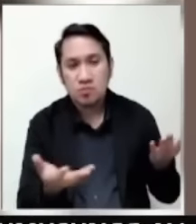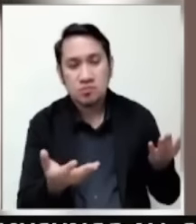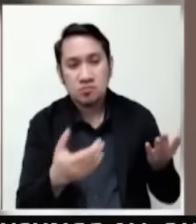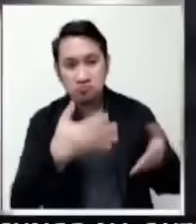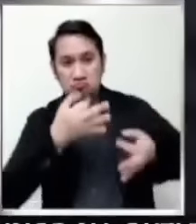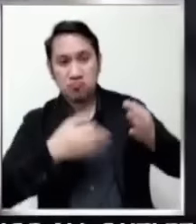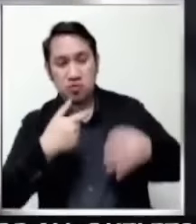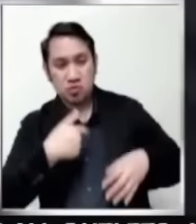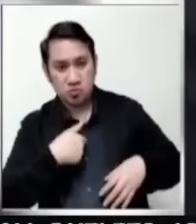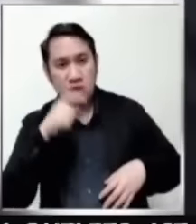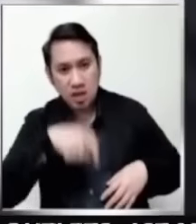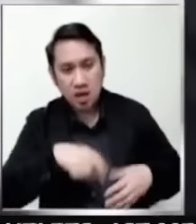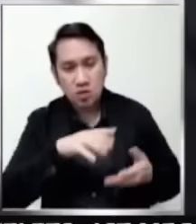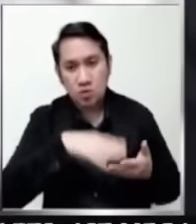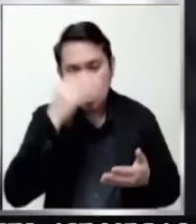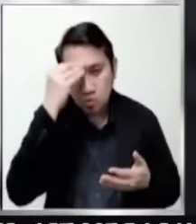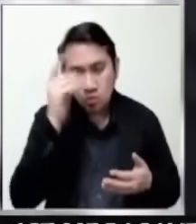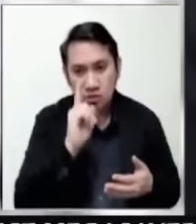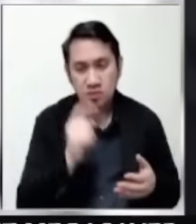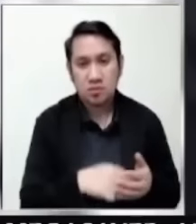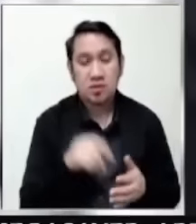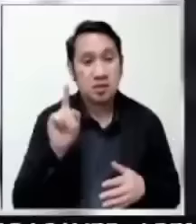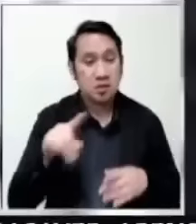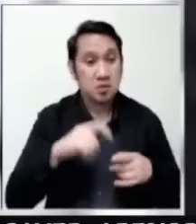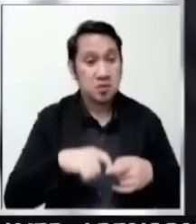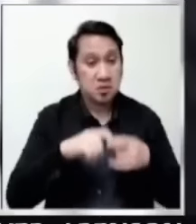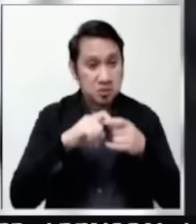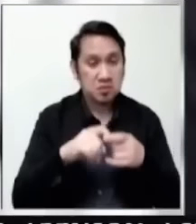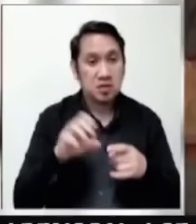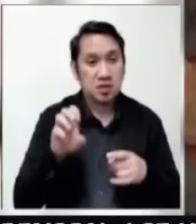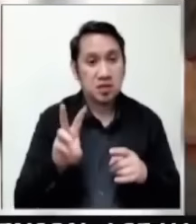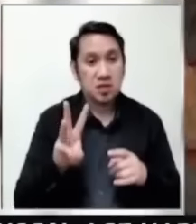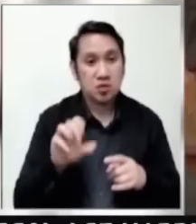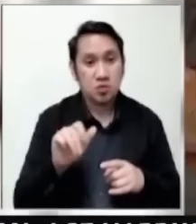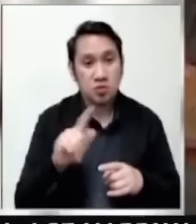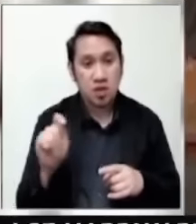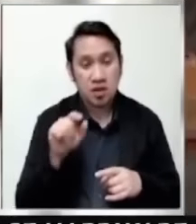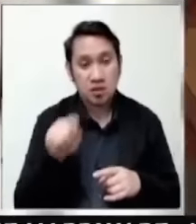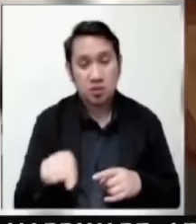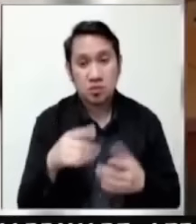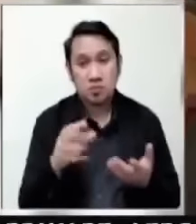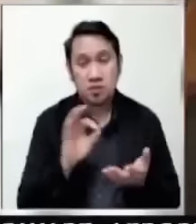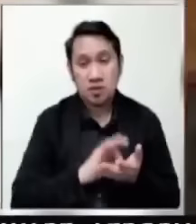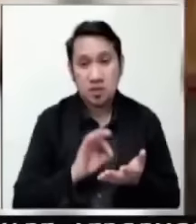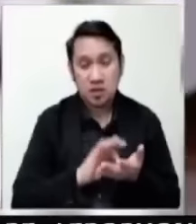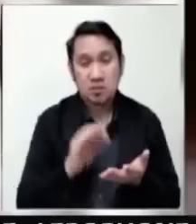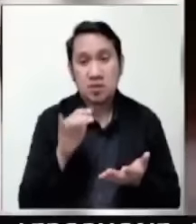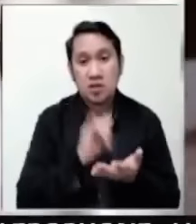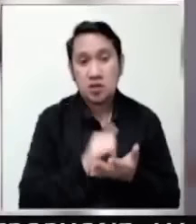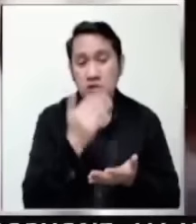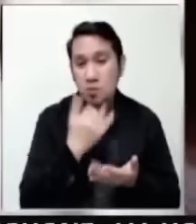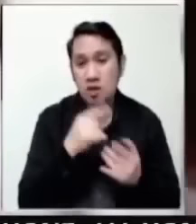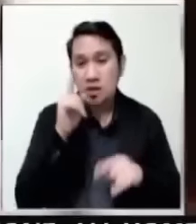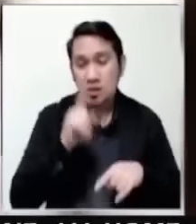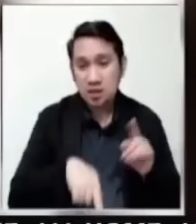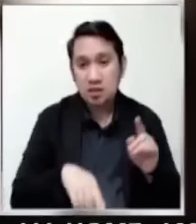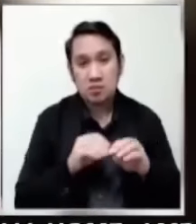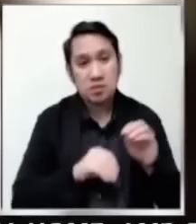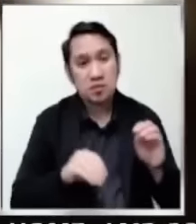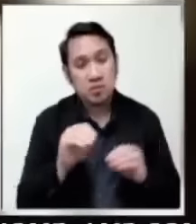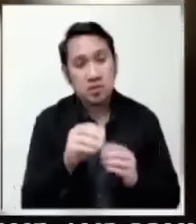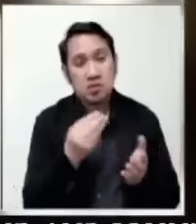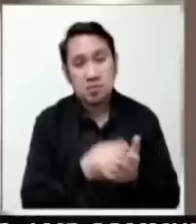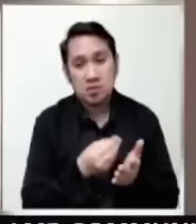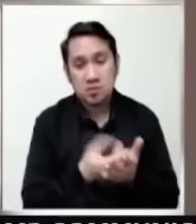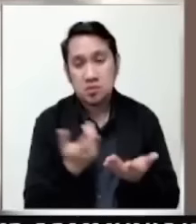totoo. Sinuspindi rin daw ng e-wallet service ang kanyang account matapos siyang ireklamo, kaya hindi raw siya makapag-refund sa legit customers